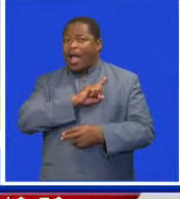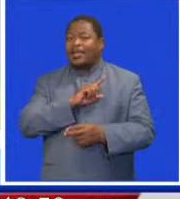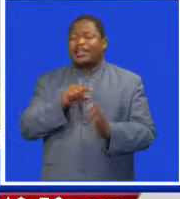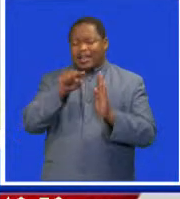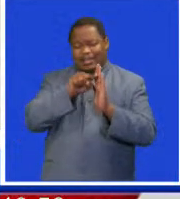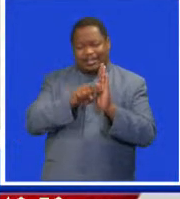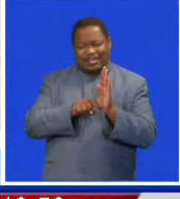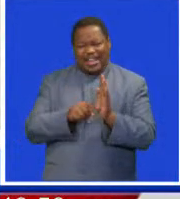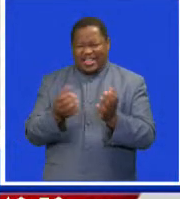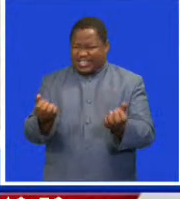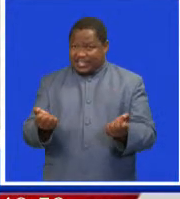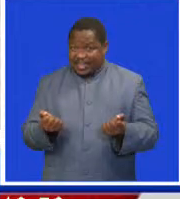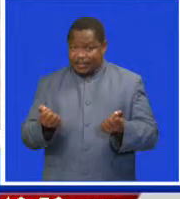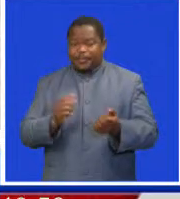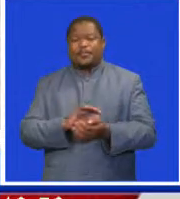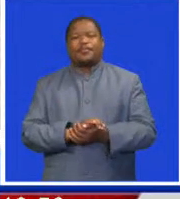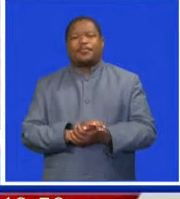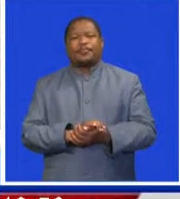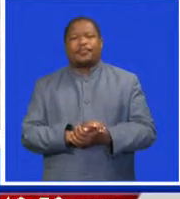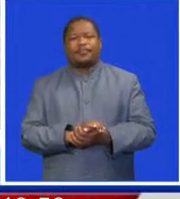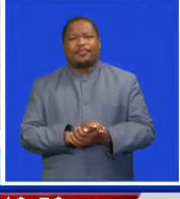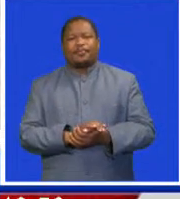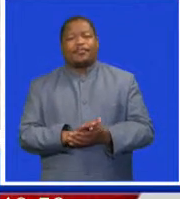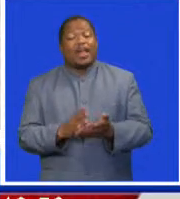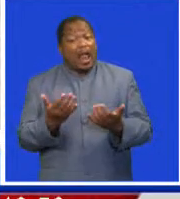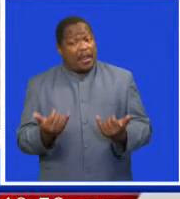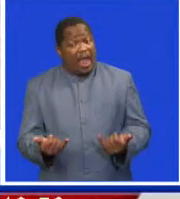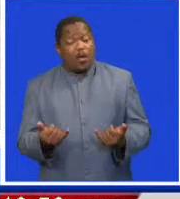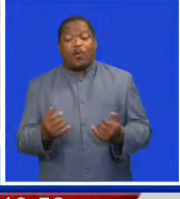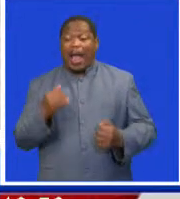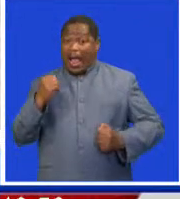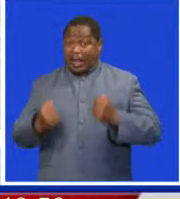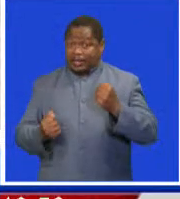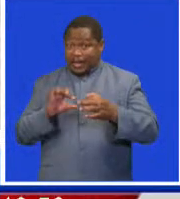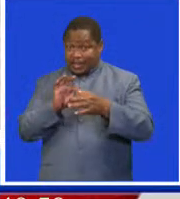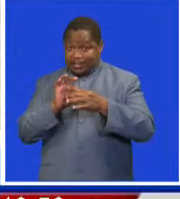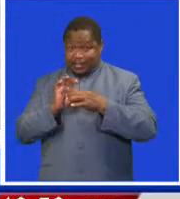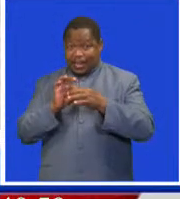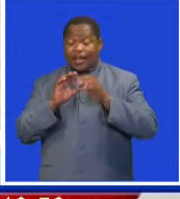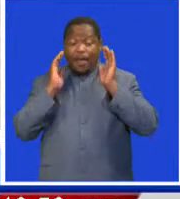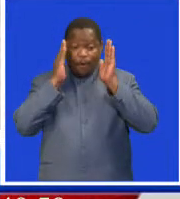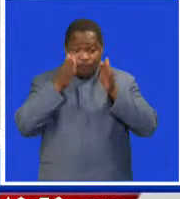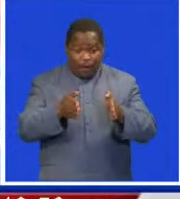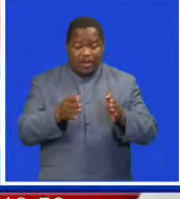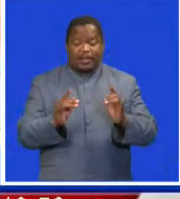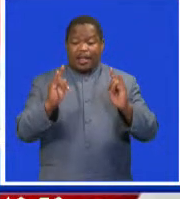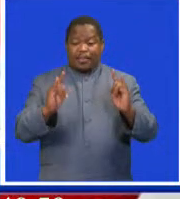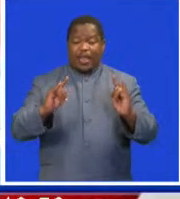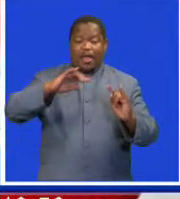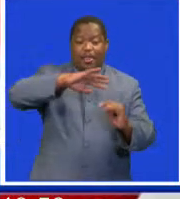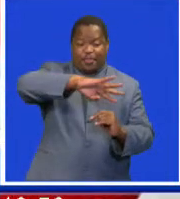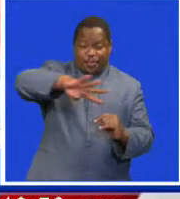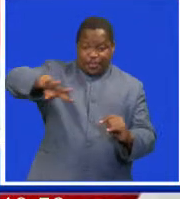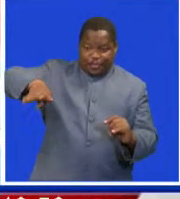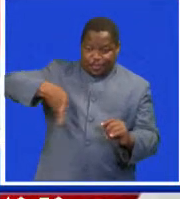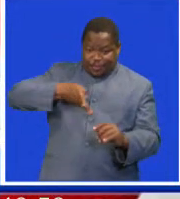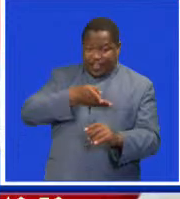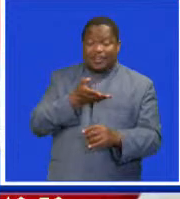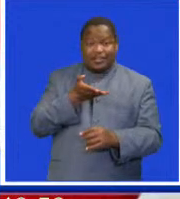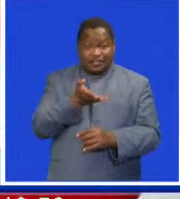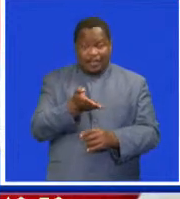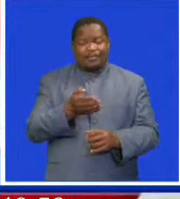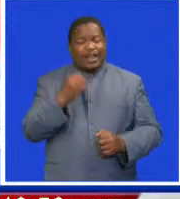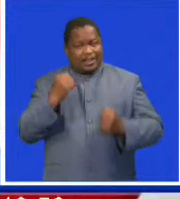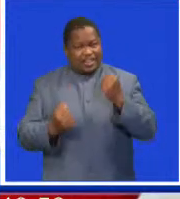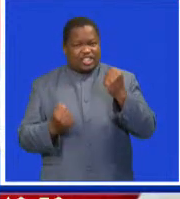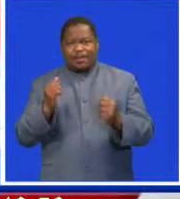lethu edlalwa nguleyo ledlalelwa enkundleni lefaka ikhathi i-100 meters kanye nabo 200 meters lobikela umsakado weswatini TV kutemdlalo ngiphathizwe